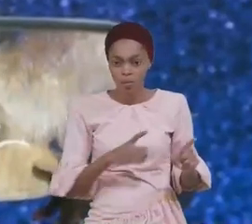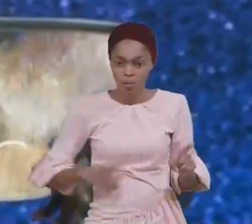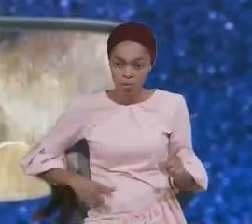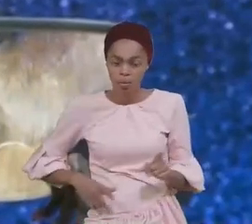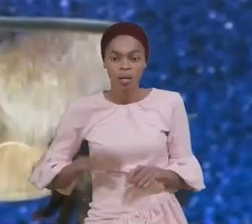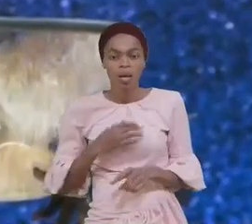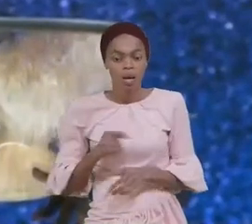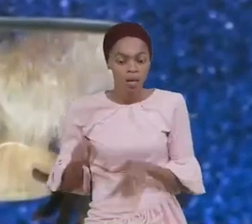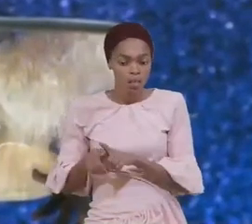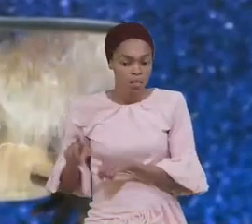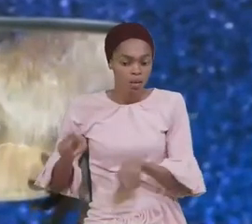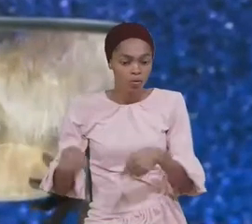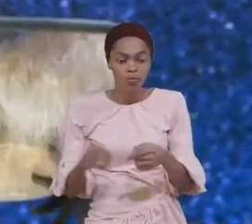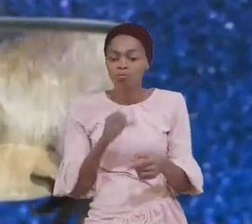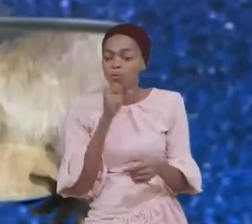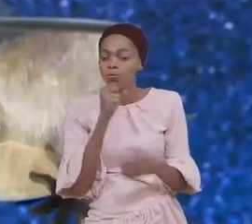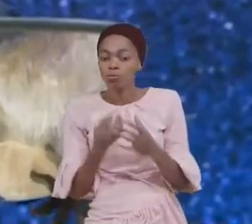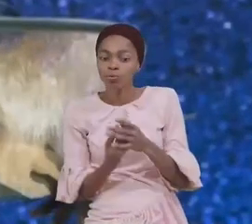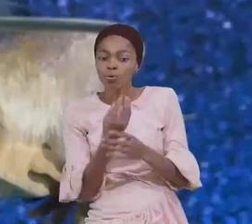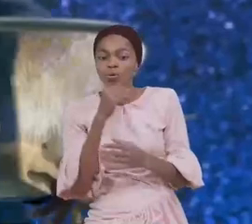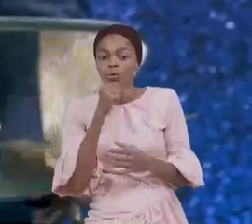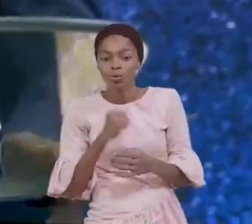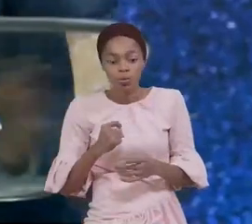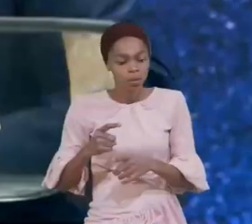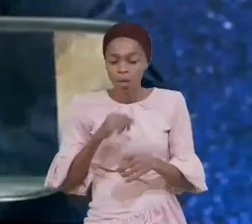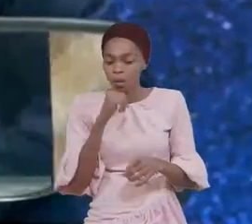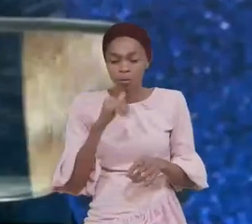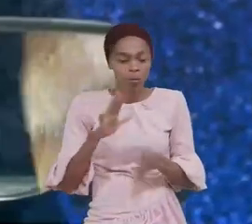s'affaiblissaient pas, ils ne s'épuisaient pas. Comme ils vieillissaient,